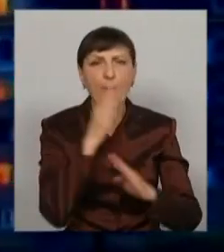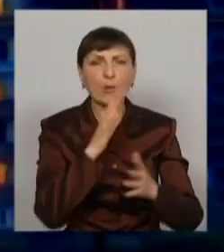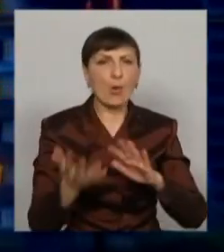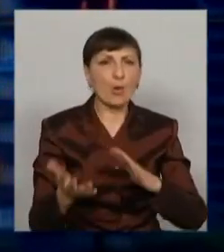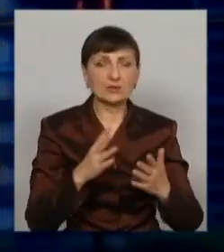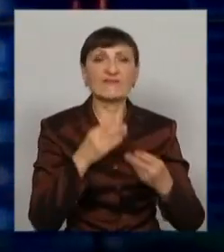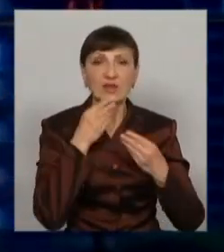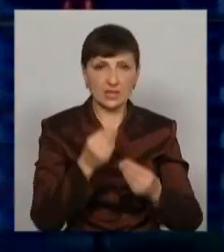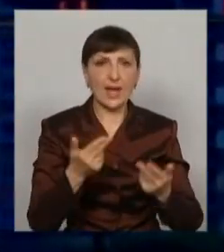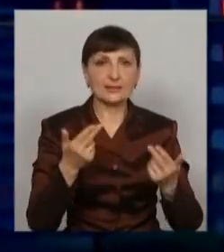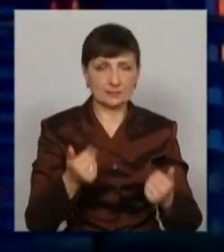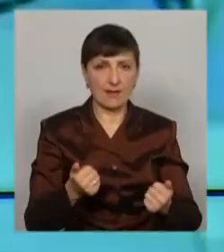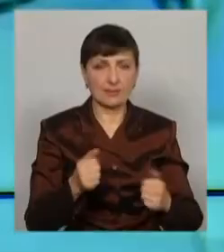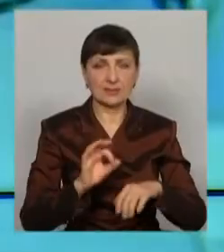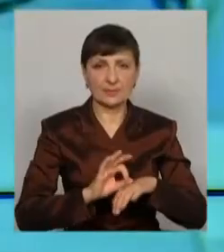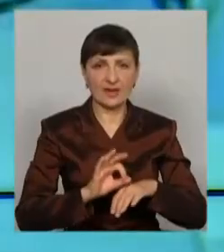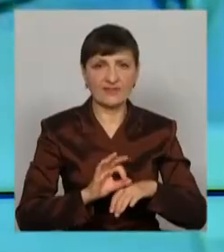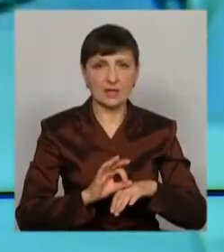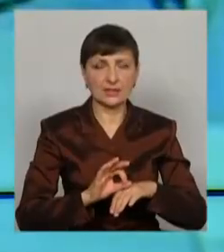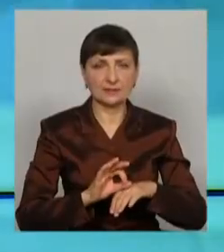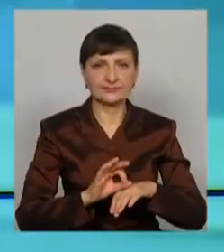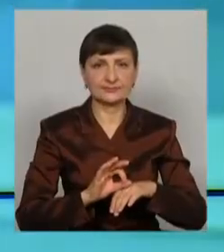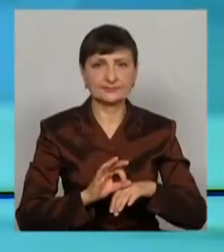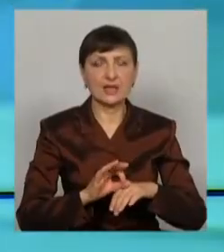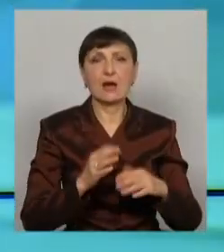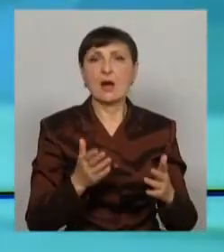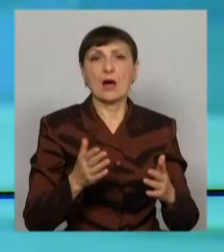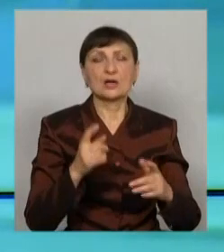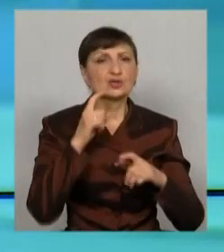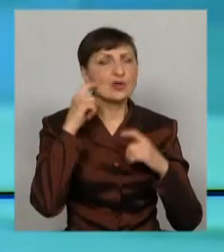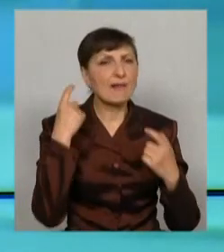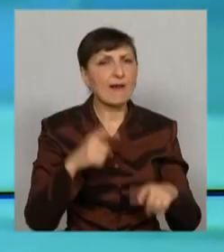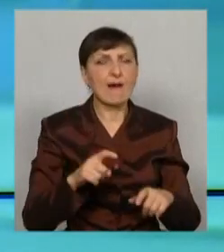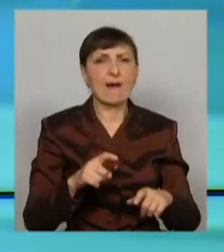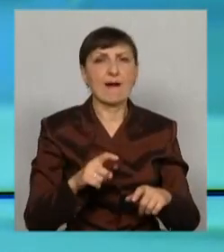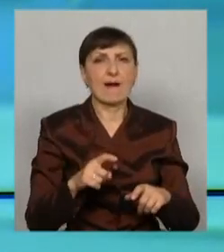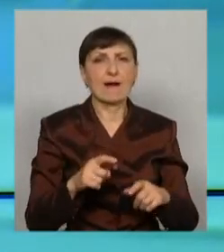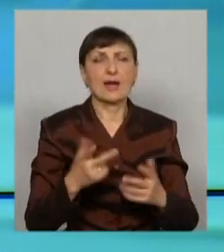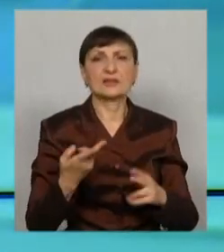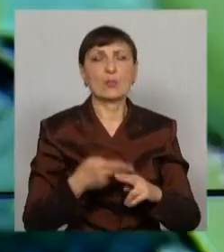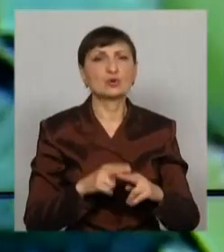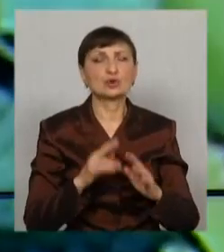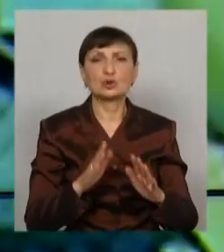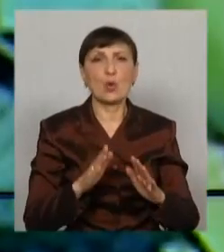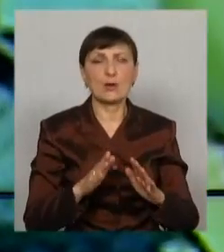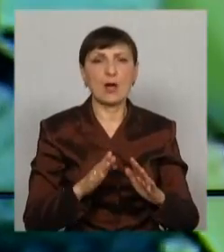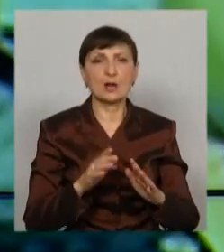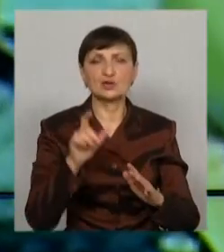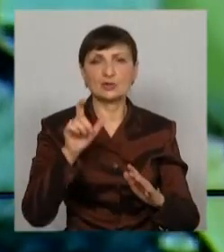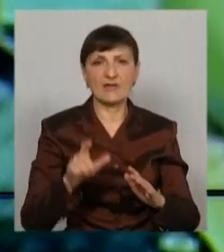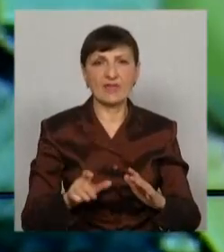как-то влияет? Вы знаете, аномальная жара и переменчивая погода – это может только способствовать тому, что